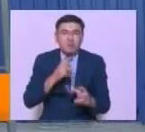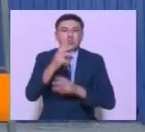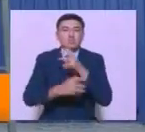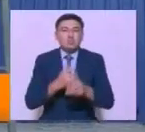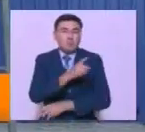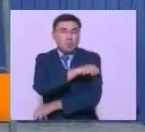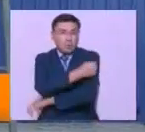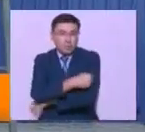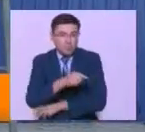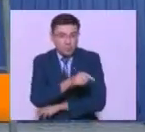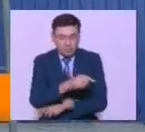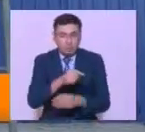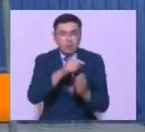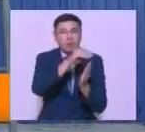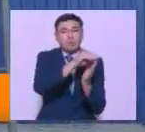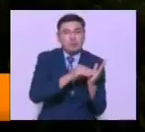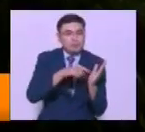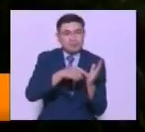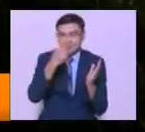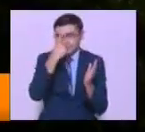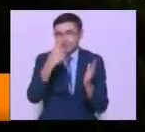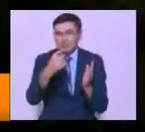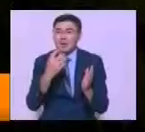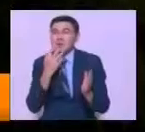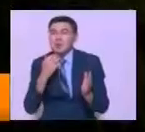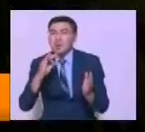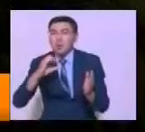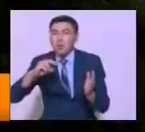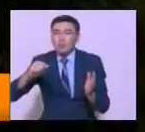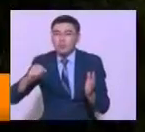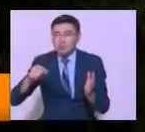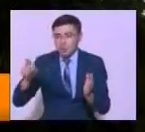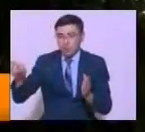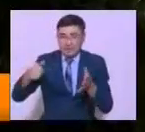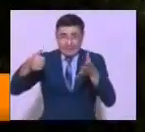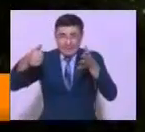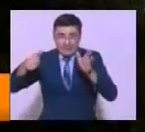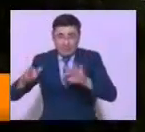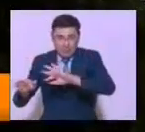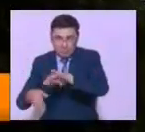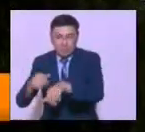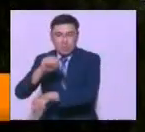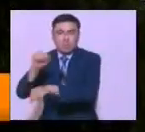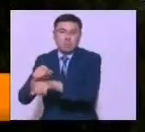сақтау ұйымының соңғы мәліметіне сүйенсек, маймыл шешегі Африкада 6 айдан соң ғана тоқтауы мүмкін.